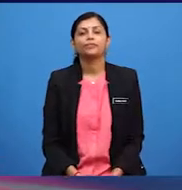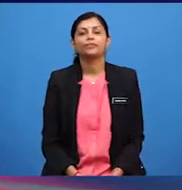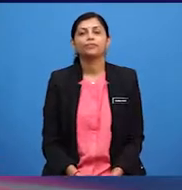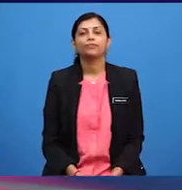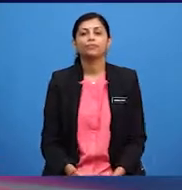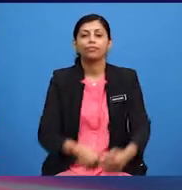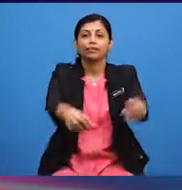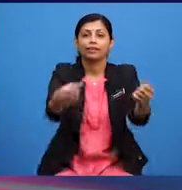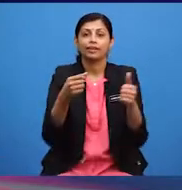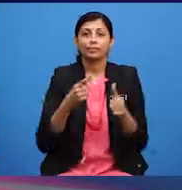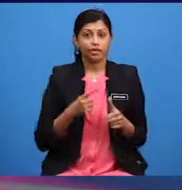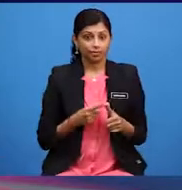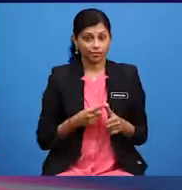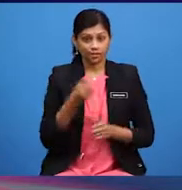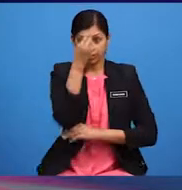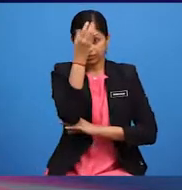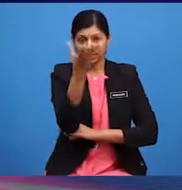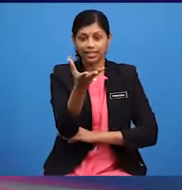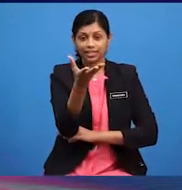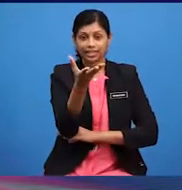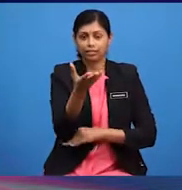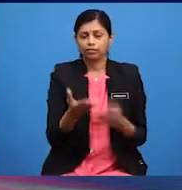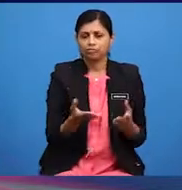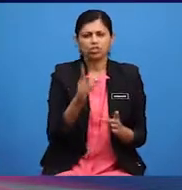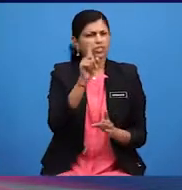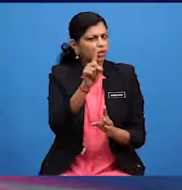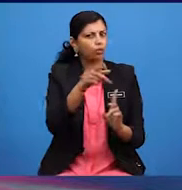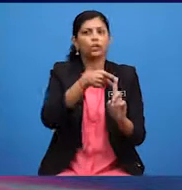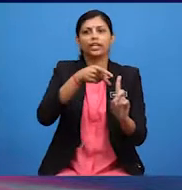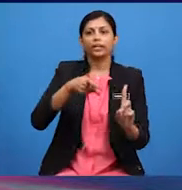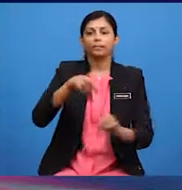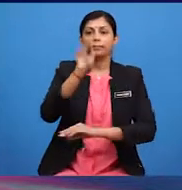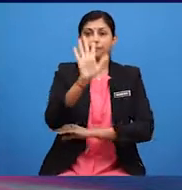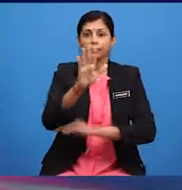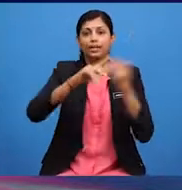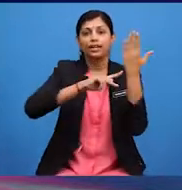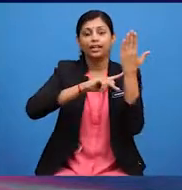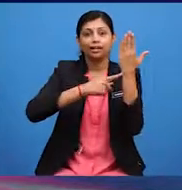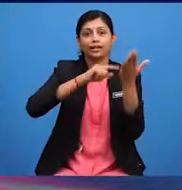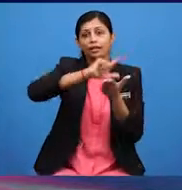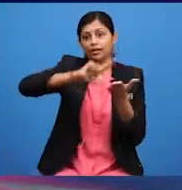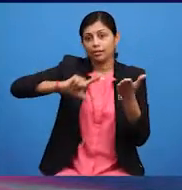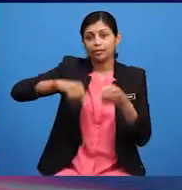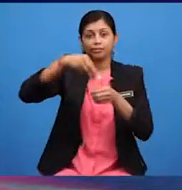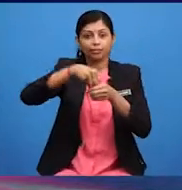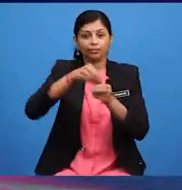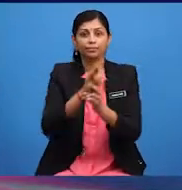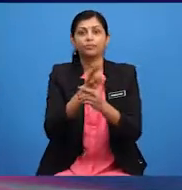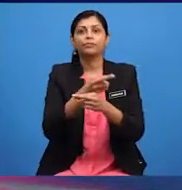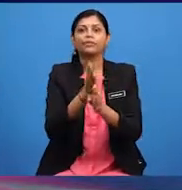Yang pertama, menyatakan sekurang-kurangnya satu daripada